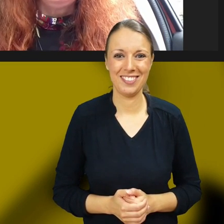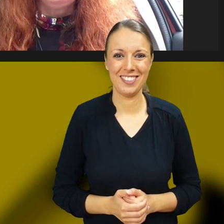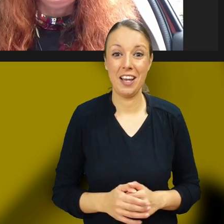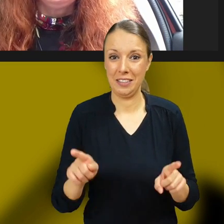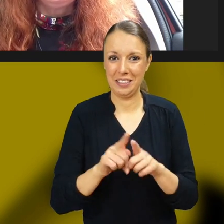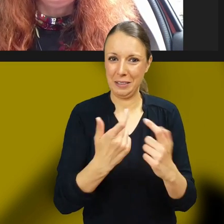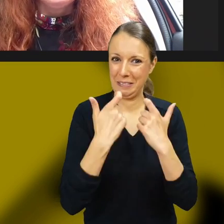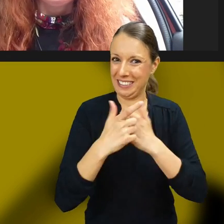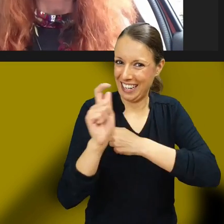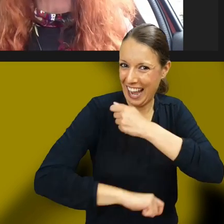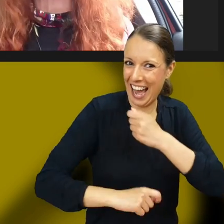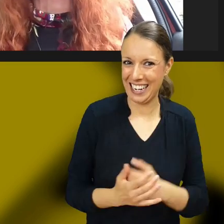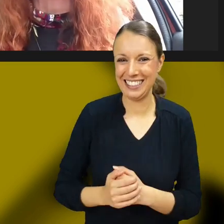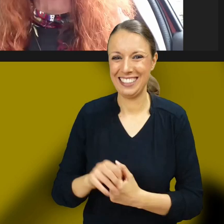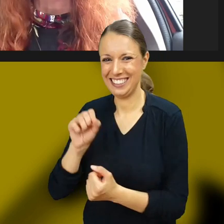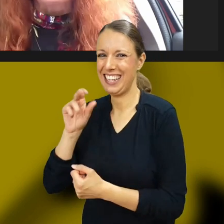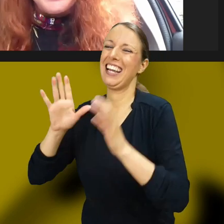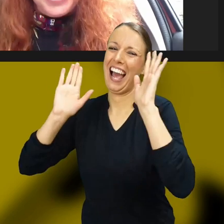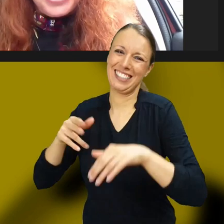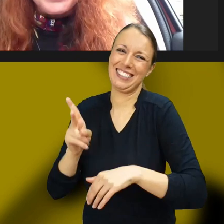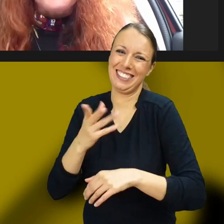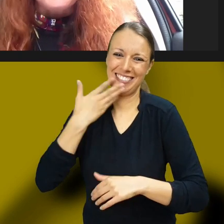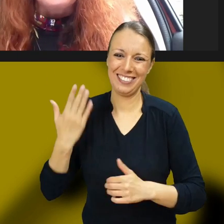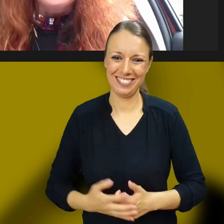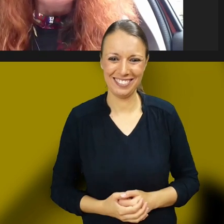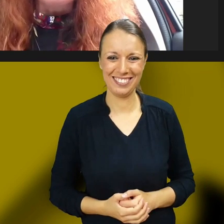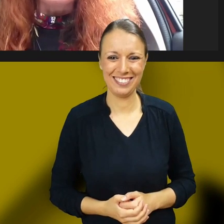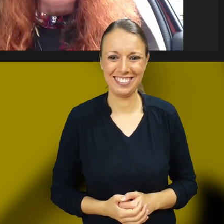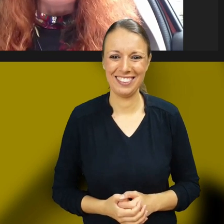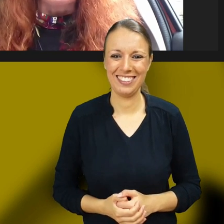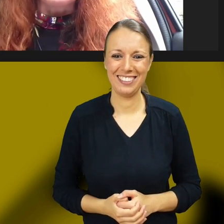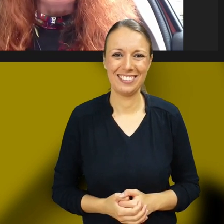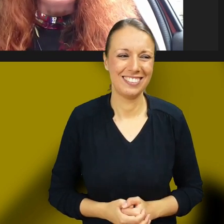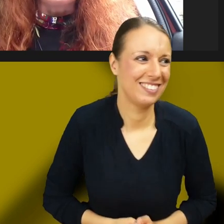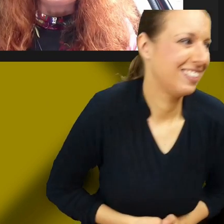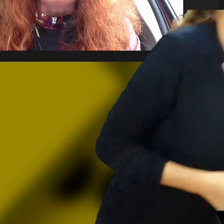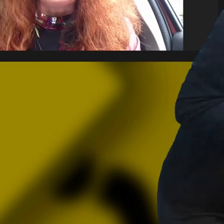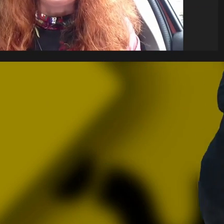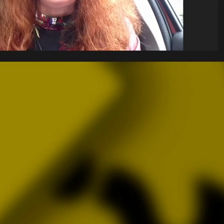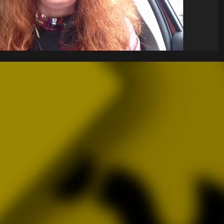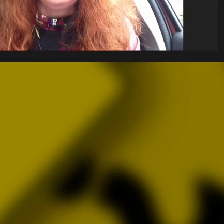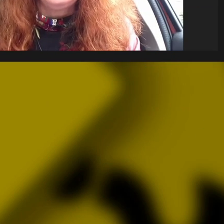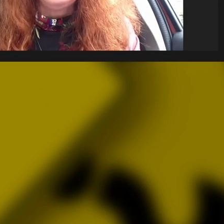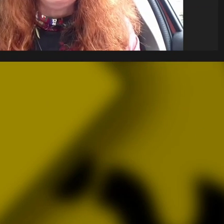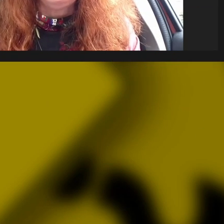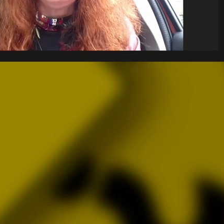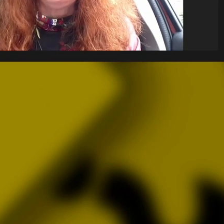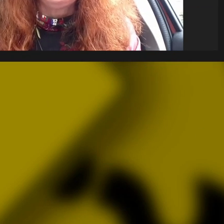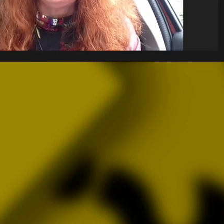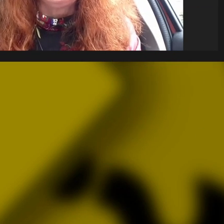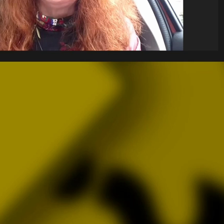jest. No nie, na szczęście jeszcze trochę osób się uchroniło. Ach, ale przepraszam,